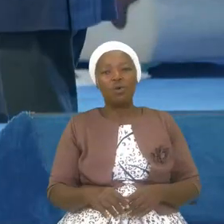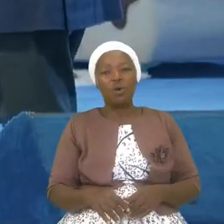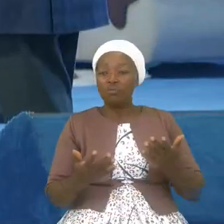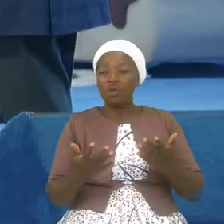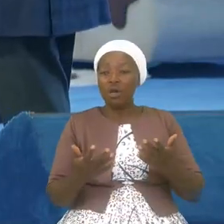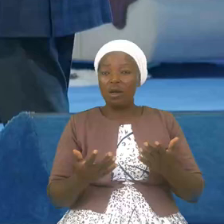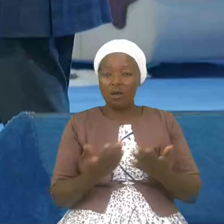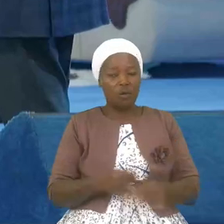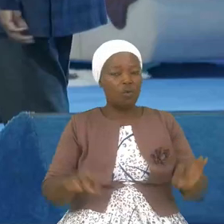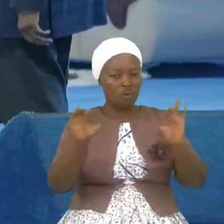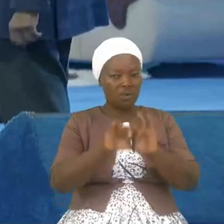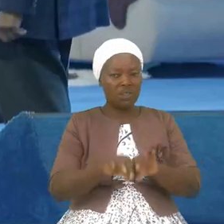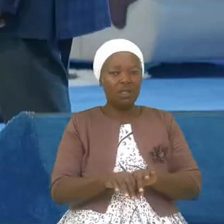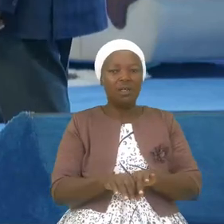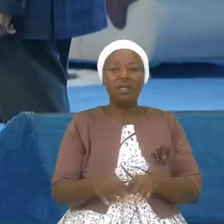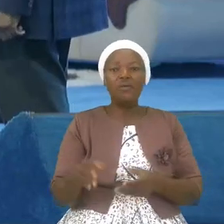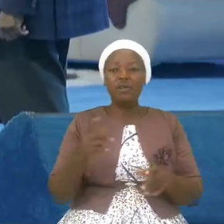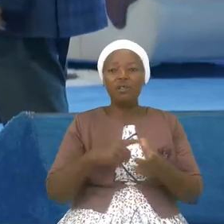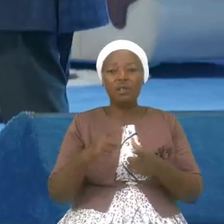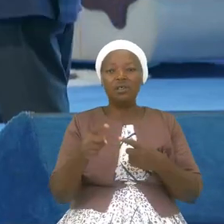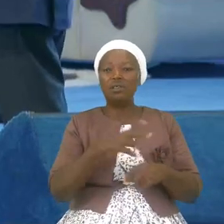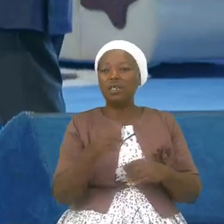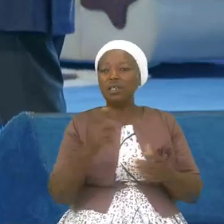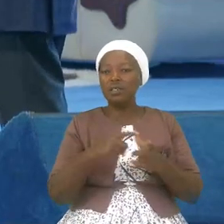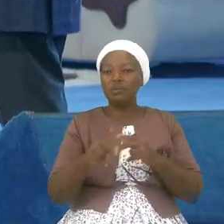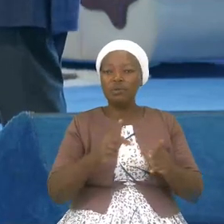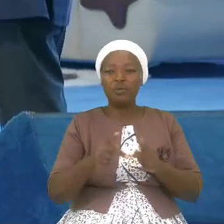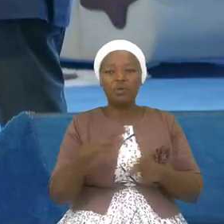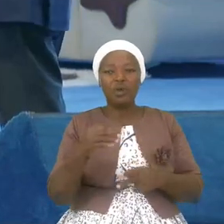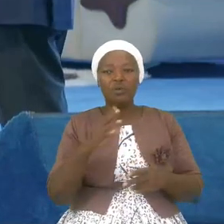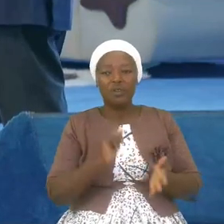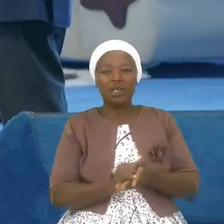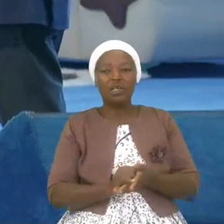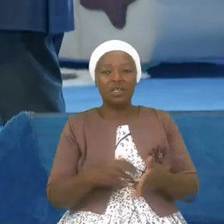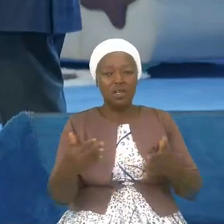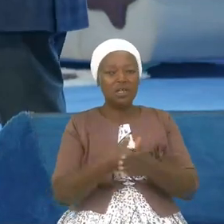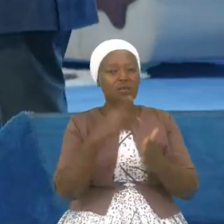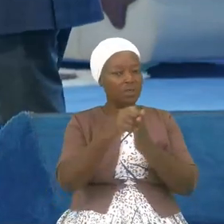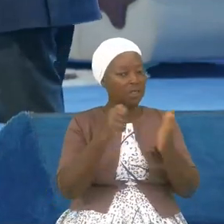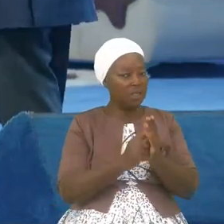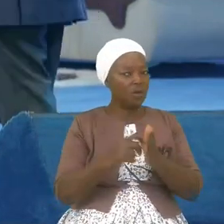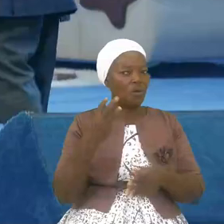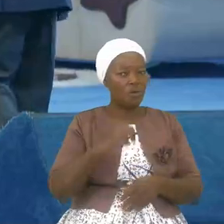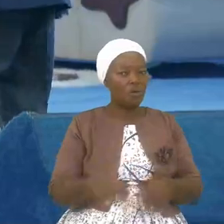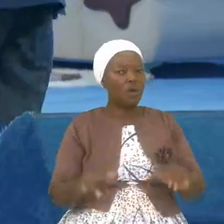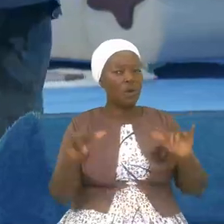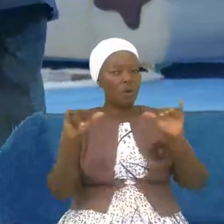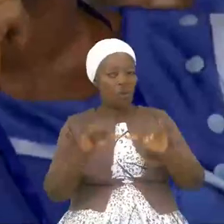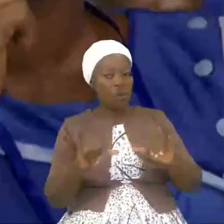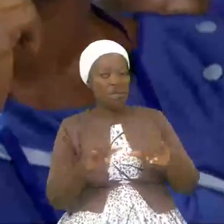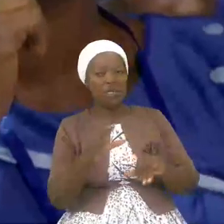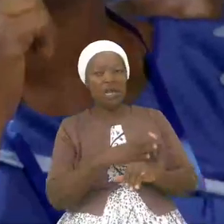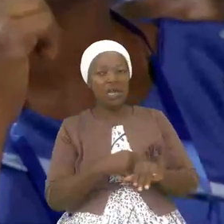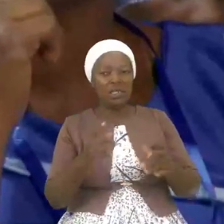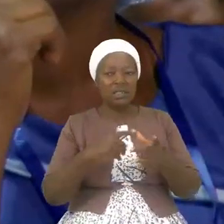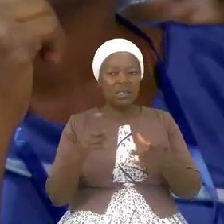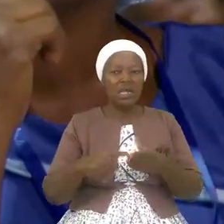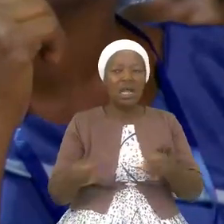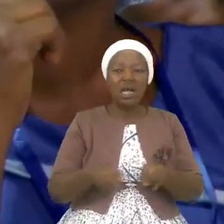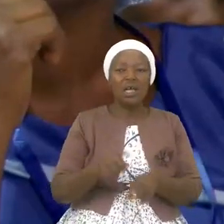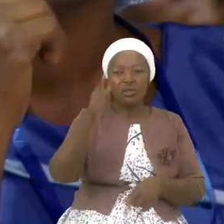viens aux gens de la Nouvelle Alliance, ceux du Nouveau Testament, ils avaient été pesés. Et comme